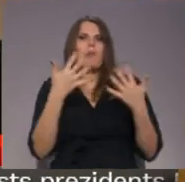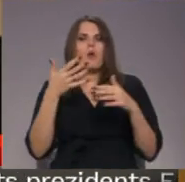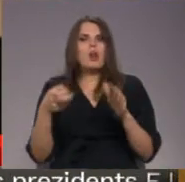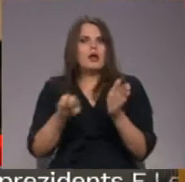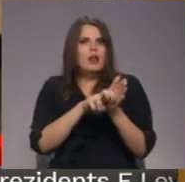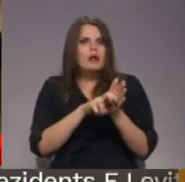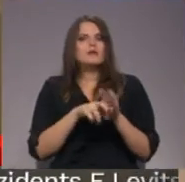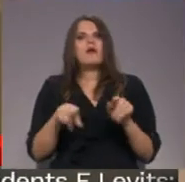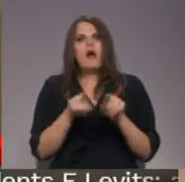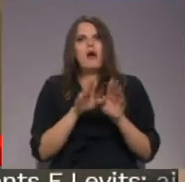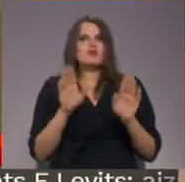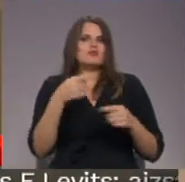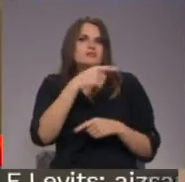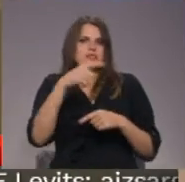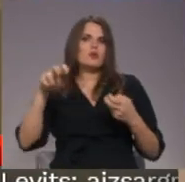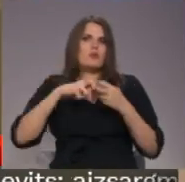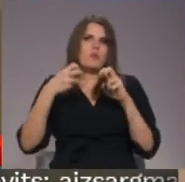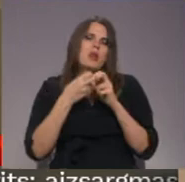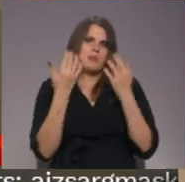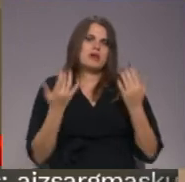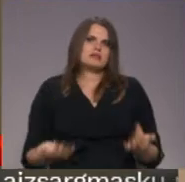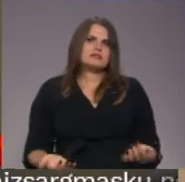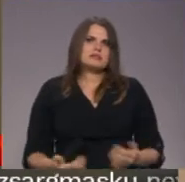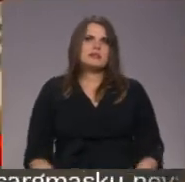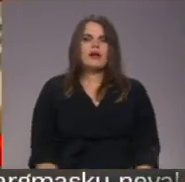Tiks labotas arī citas nepilnības.